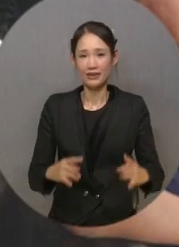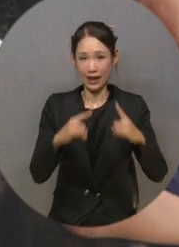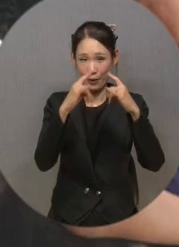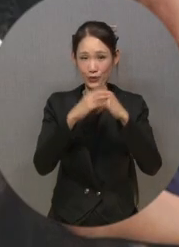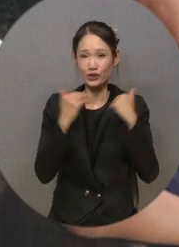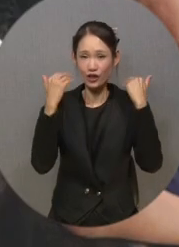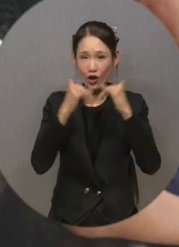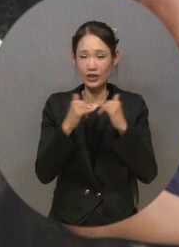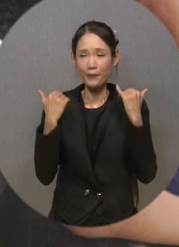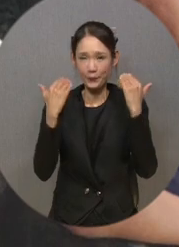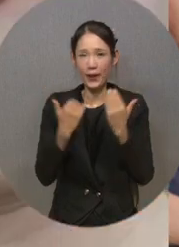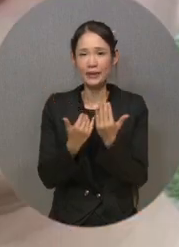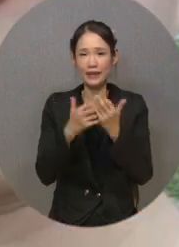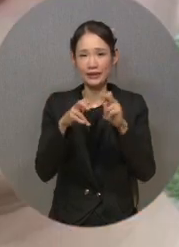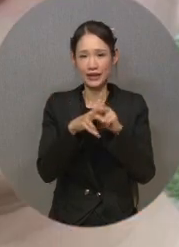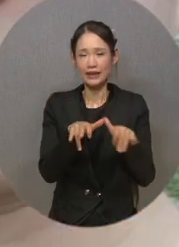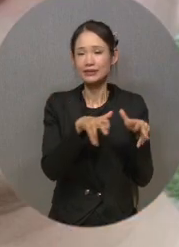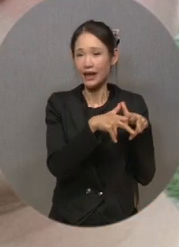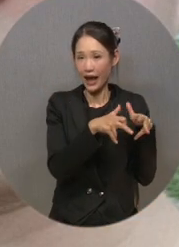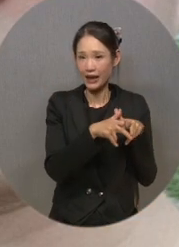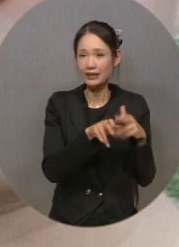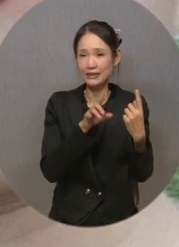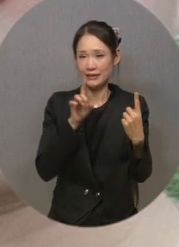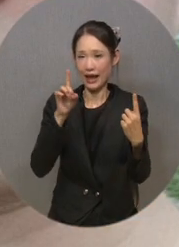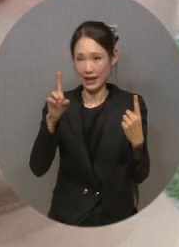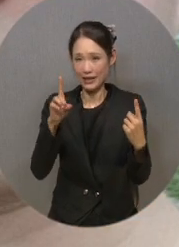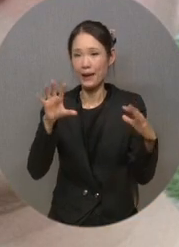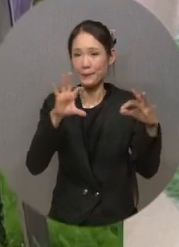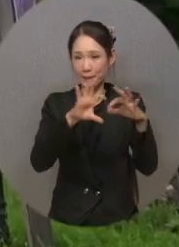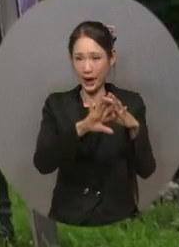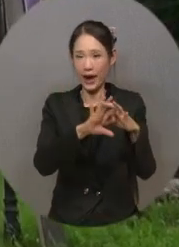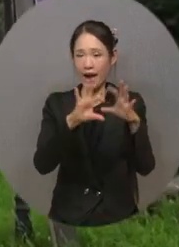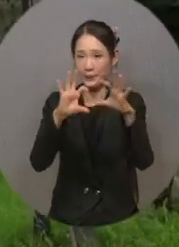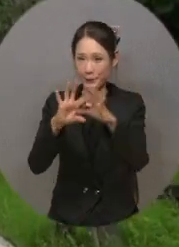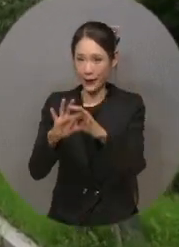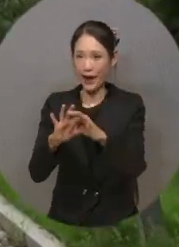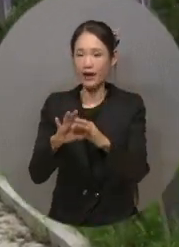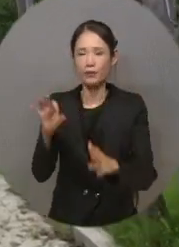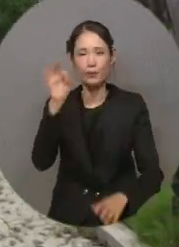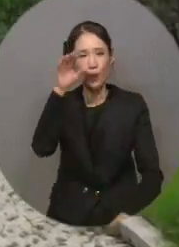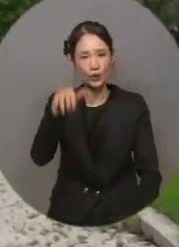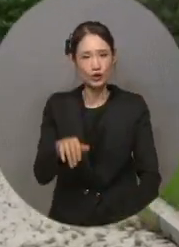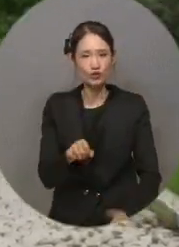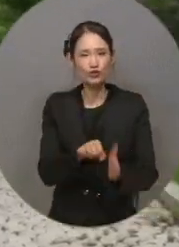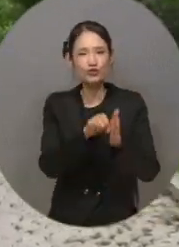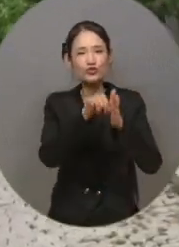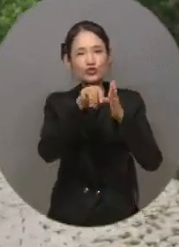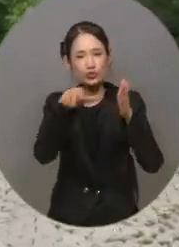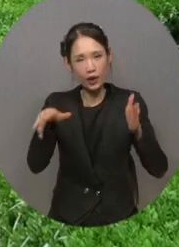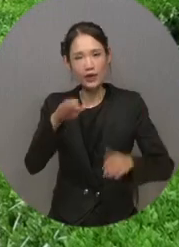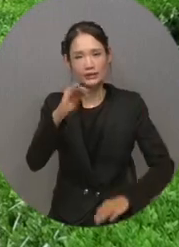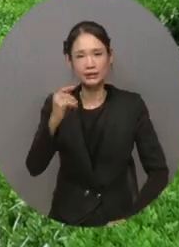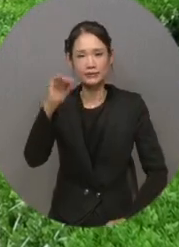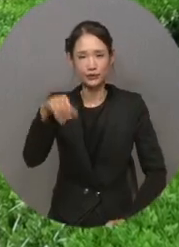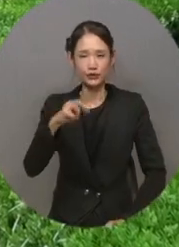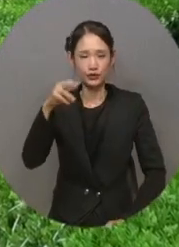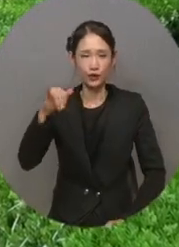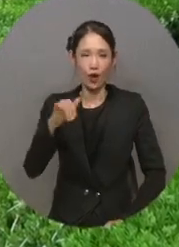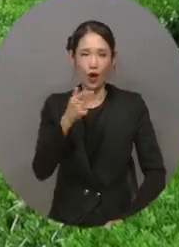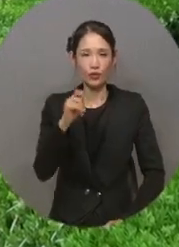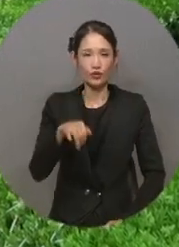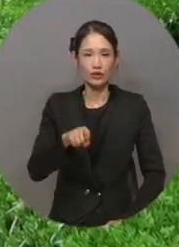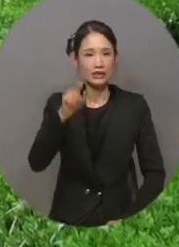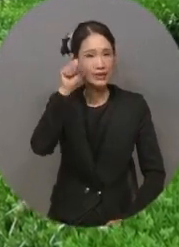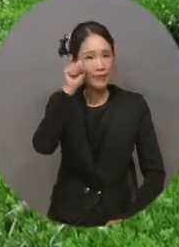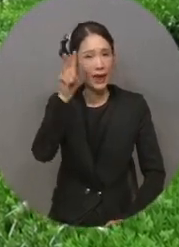성인 발달장애인과 비장애인이 1대1 멘토 멘티가 되어 포천의 명소 신북 리조트와 허브 아일랜드 1박